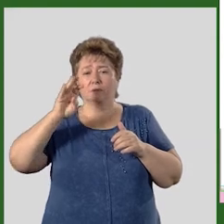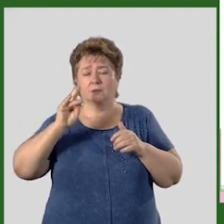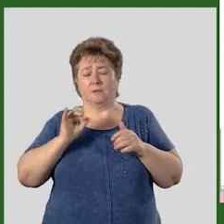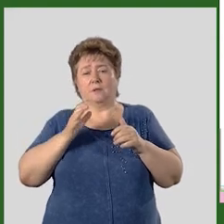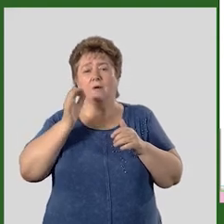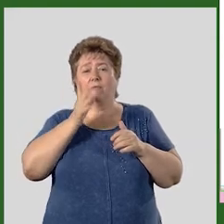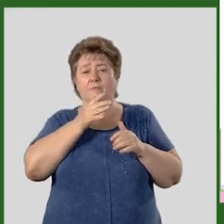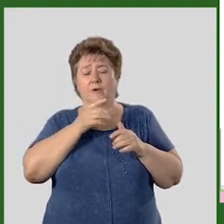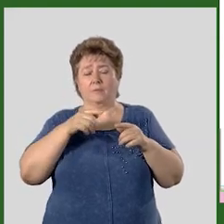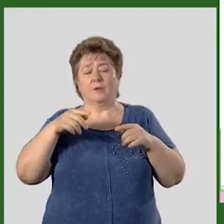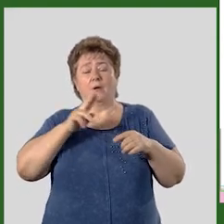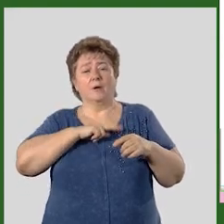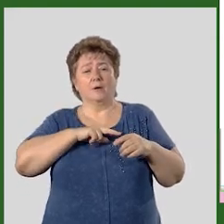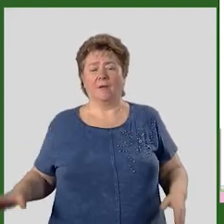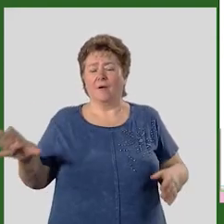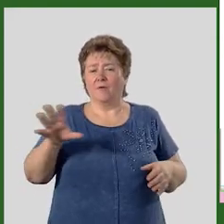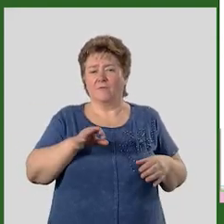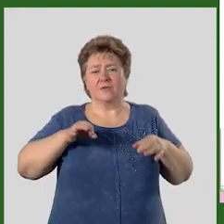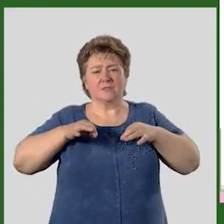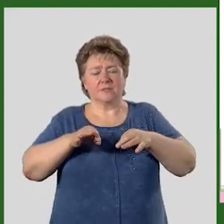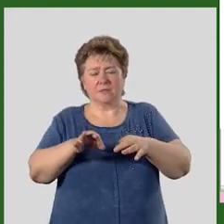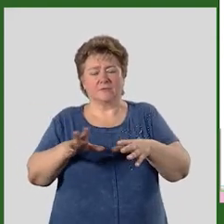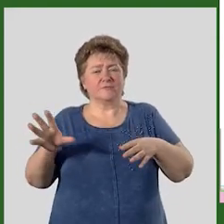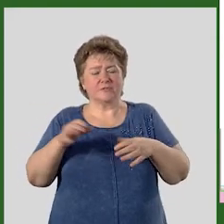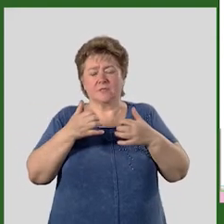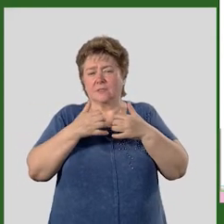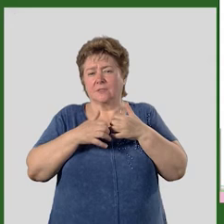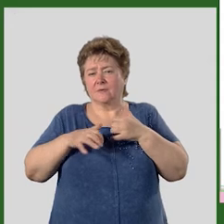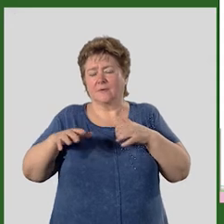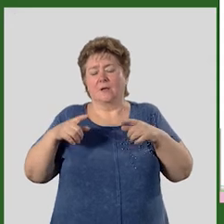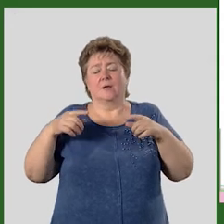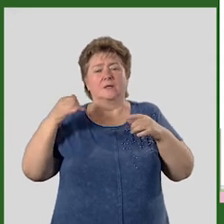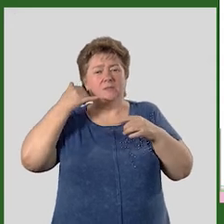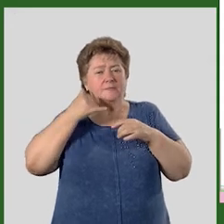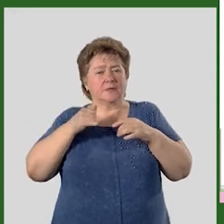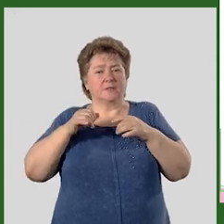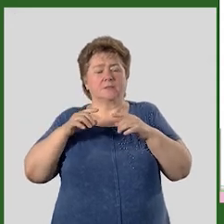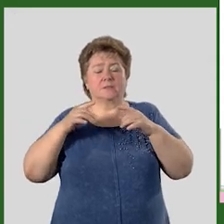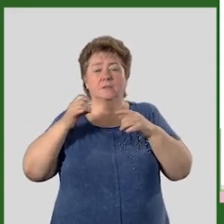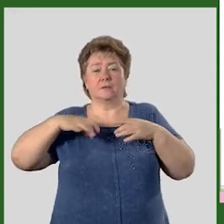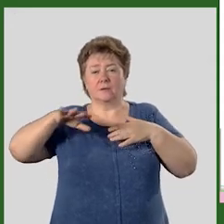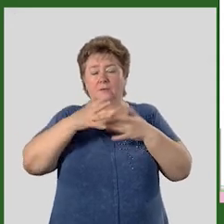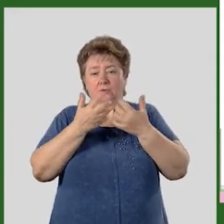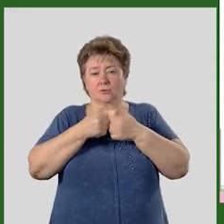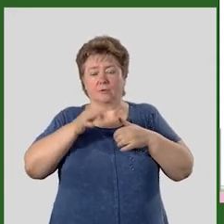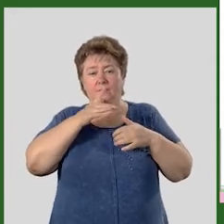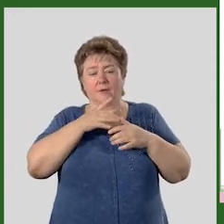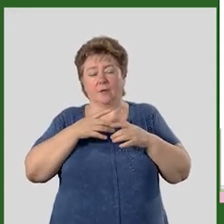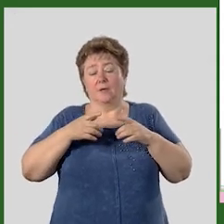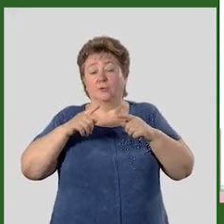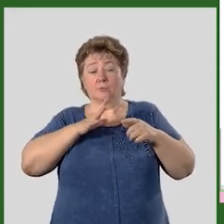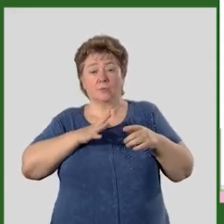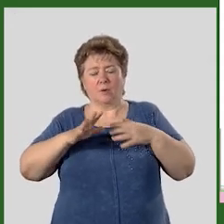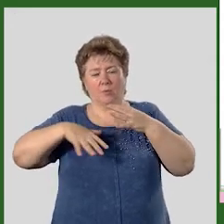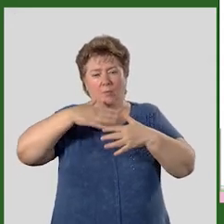декретному времени работает весь транспорт и все средства связи России. Для удобства отсчета времени и